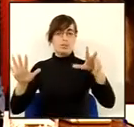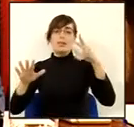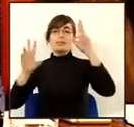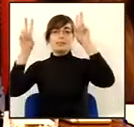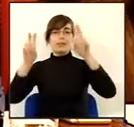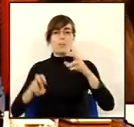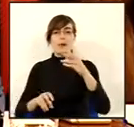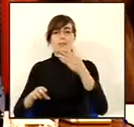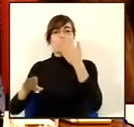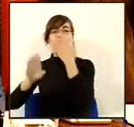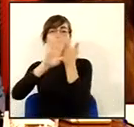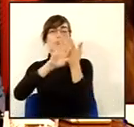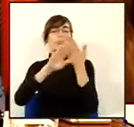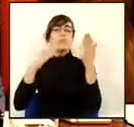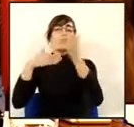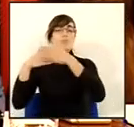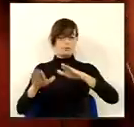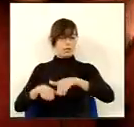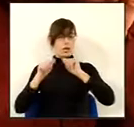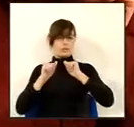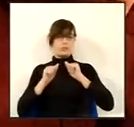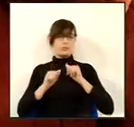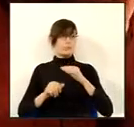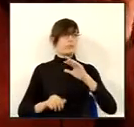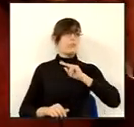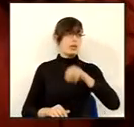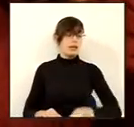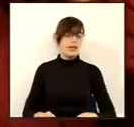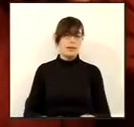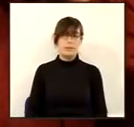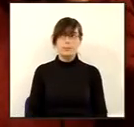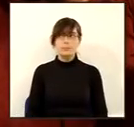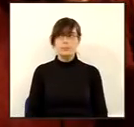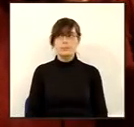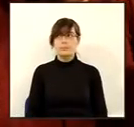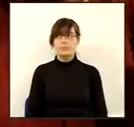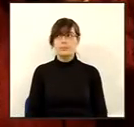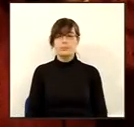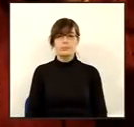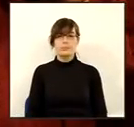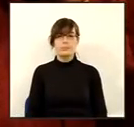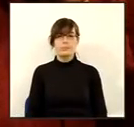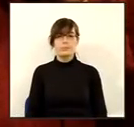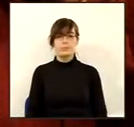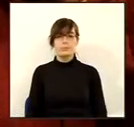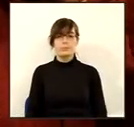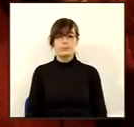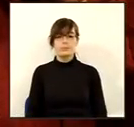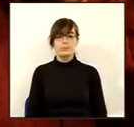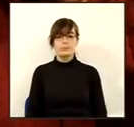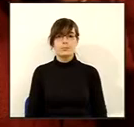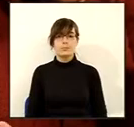deixalles porta a porta en el nucli històric de la ciutat de Vic. Senyor Anglada.